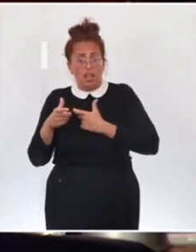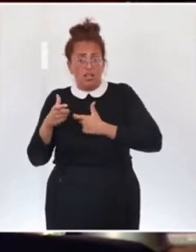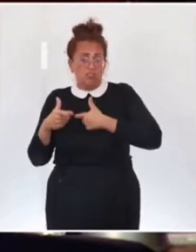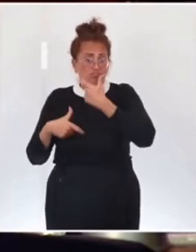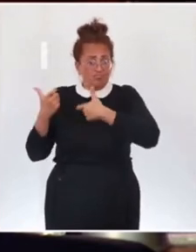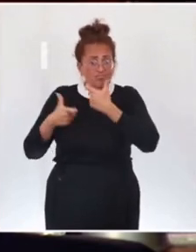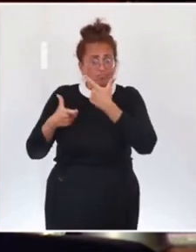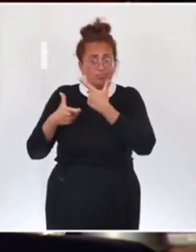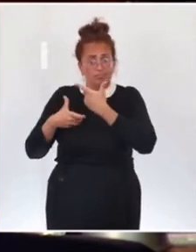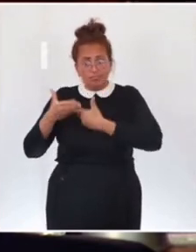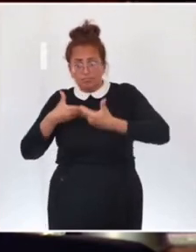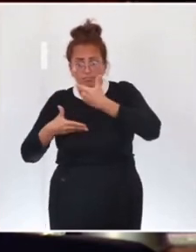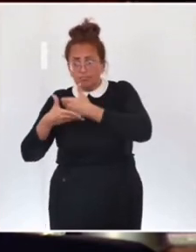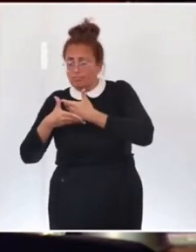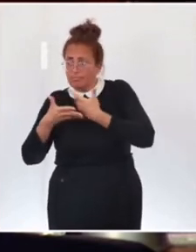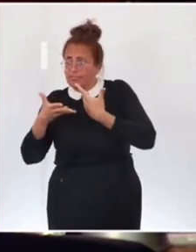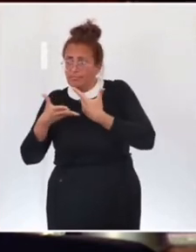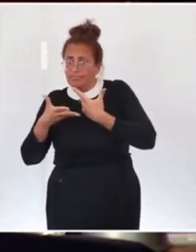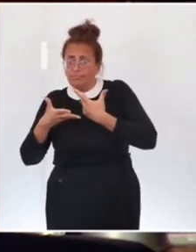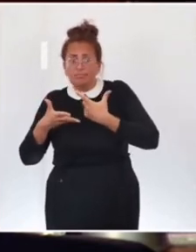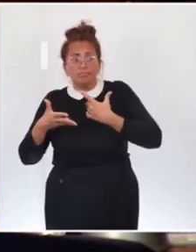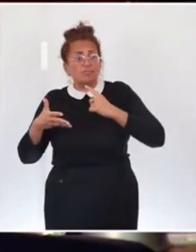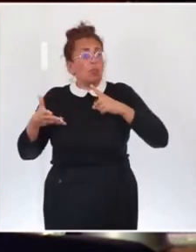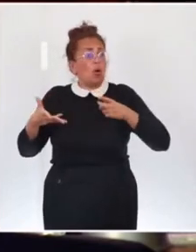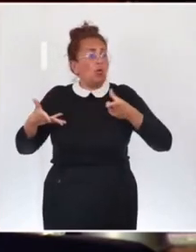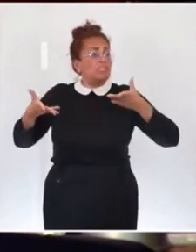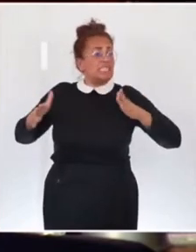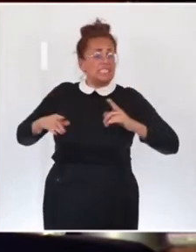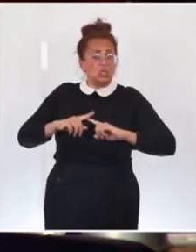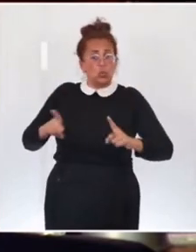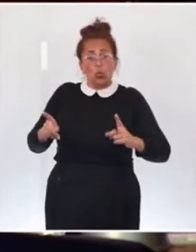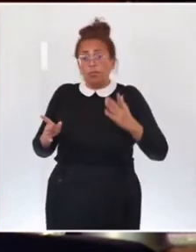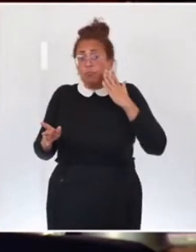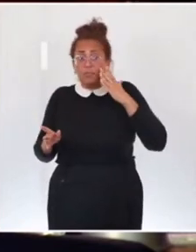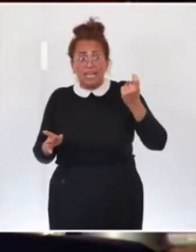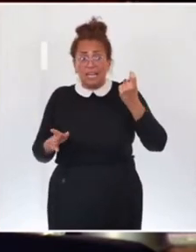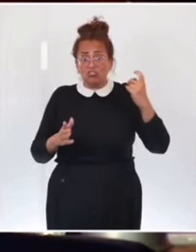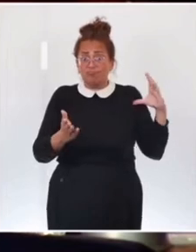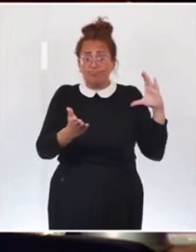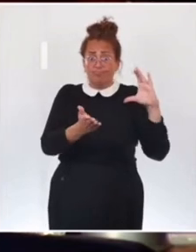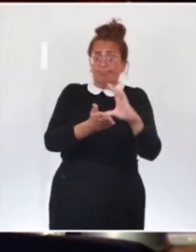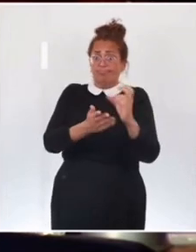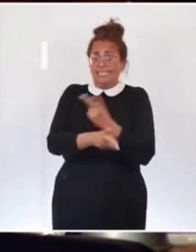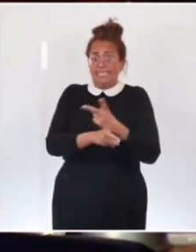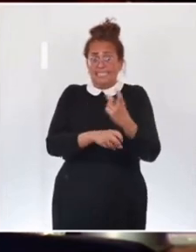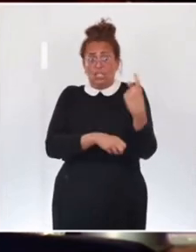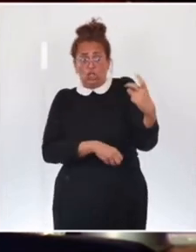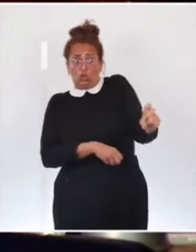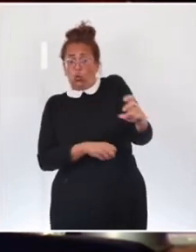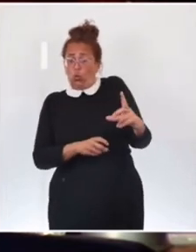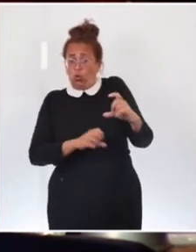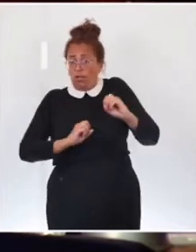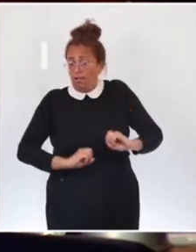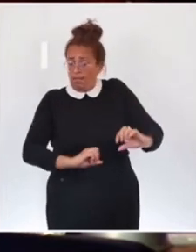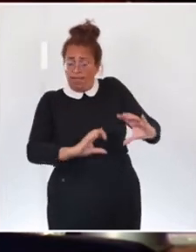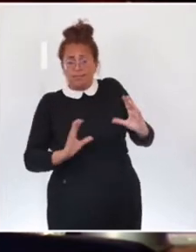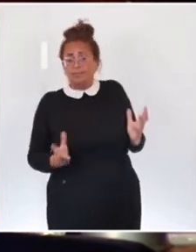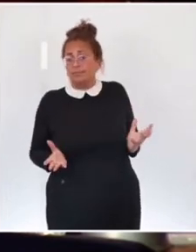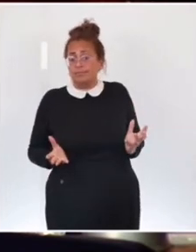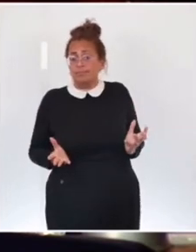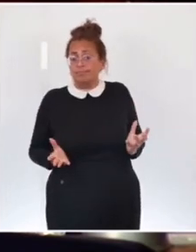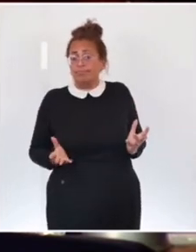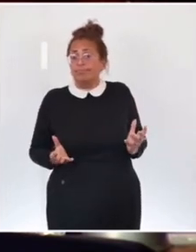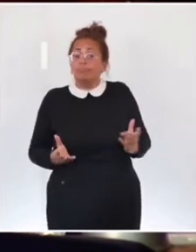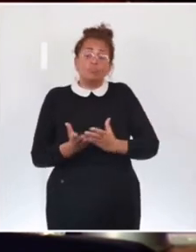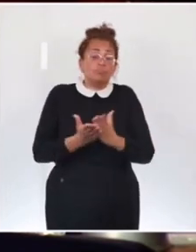qu'il puisse y développer son propre projet parce qu'il a pris un risque, parce qu'il a investi de l'argent, en tout cas sur le type de projet économique qu'il veut y